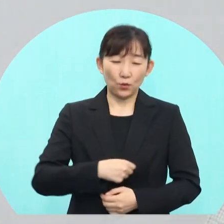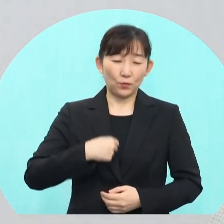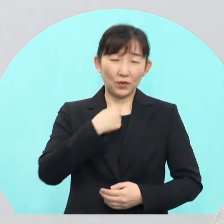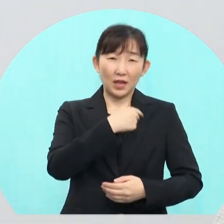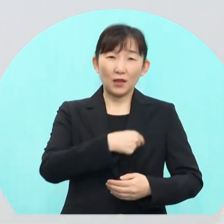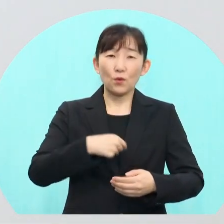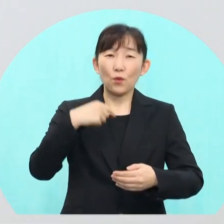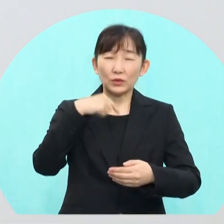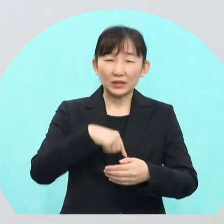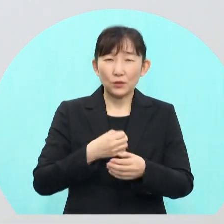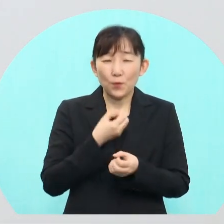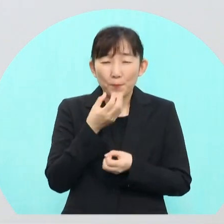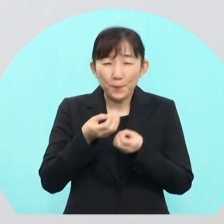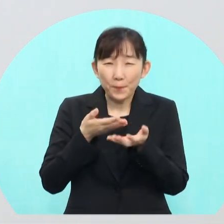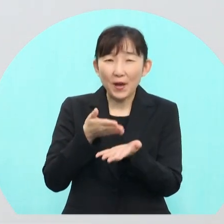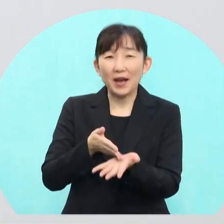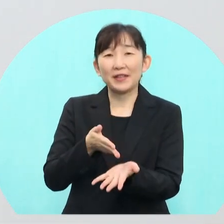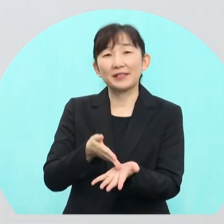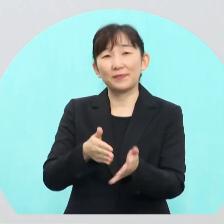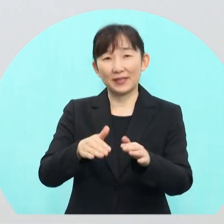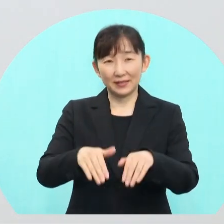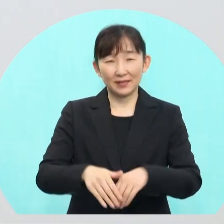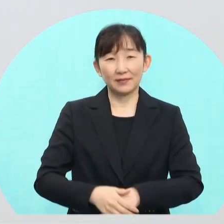を話しました。